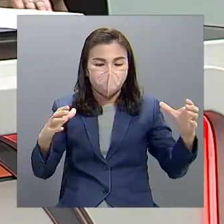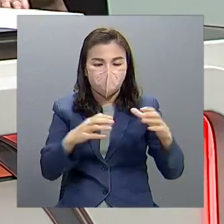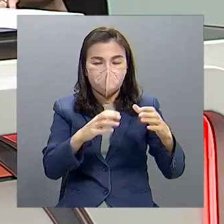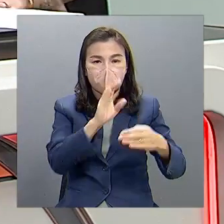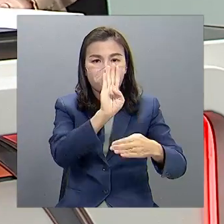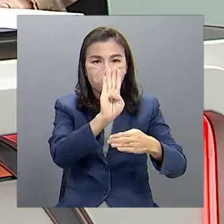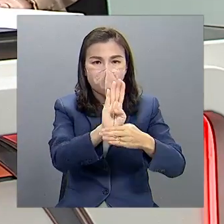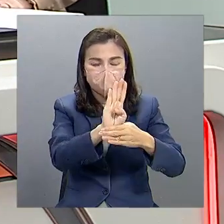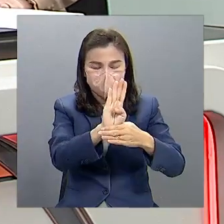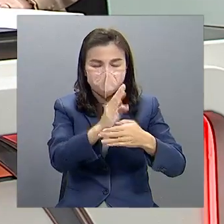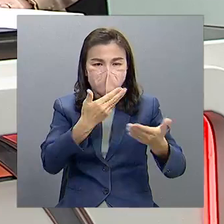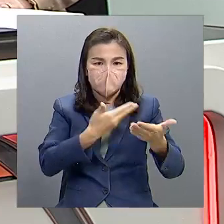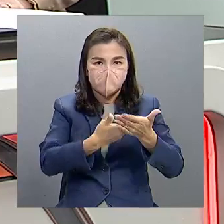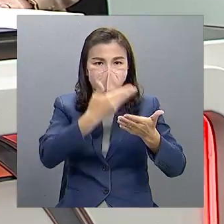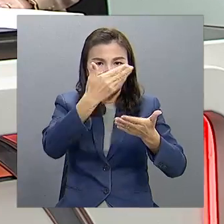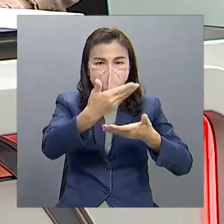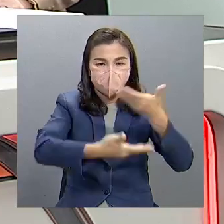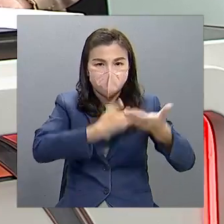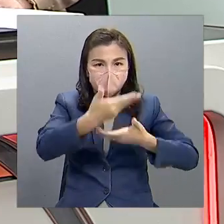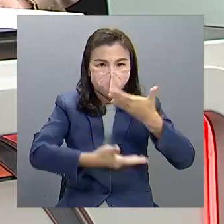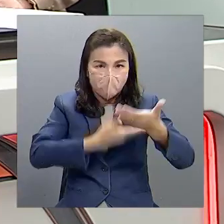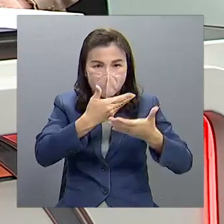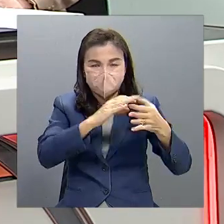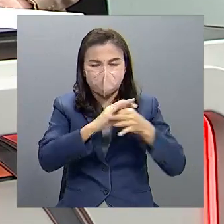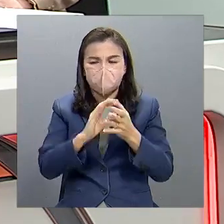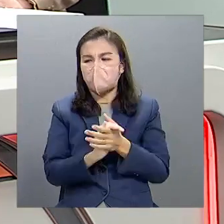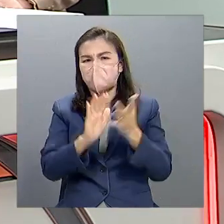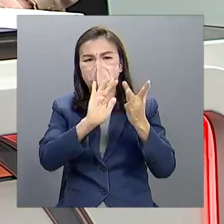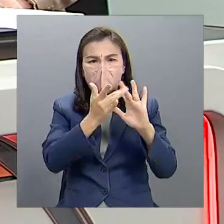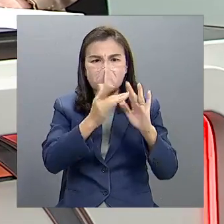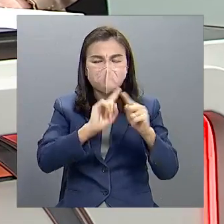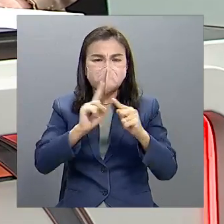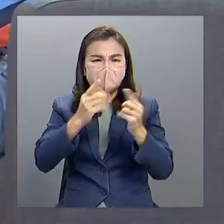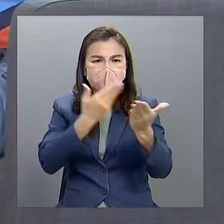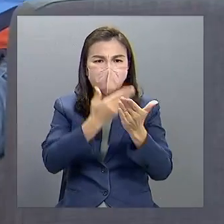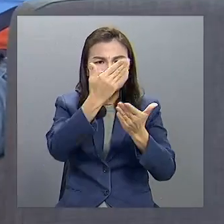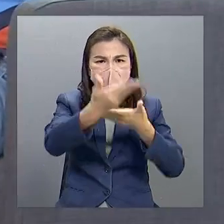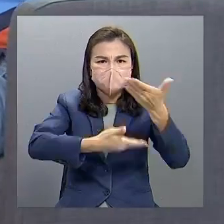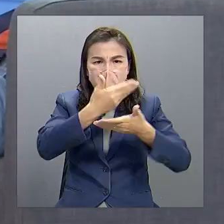ลรายใหญ่ของไทย2แห่งค่ะพบพฤติกรรมสร้างปริมาณการซื้อขายเทียมค่ะ